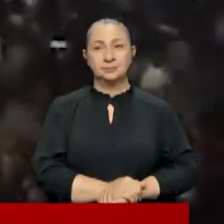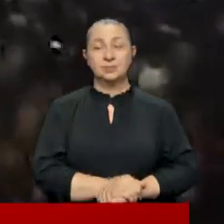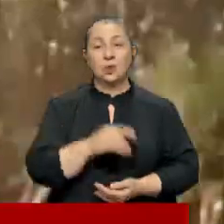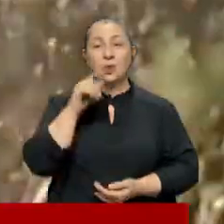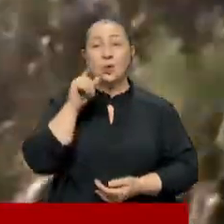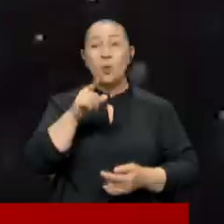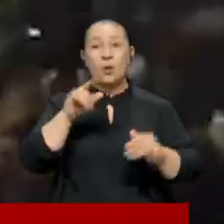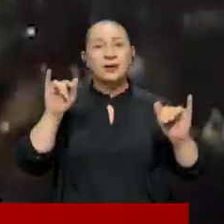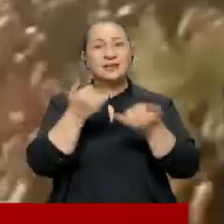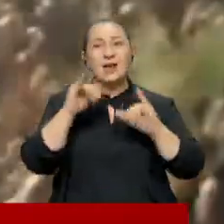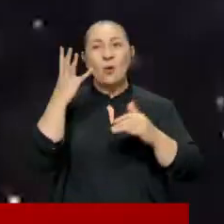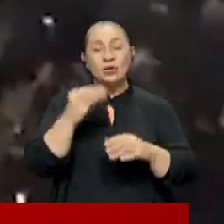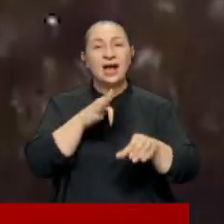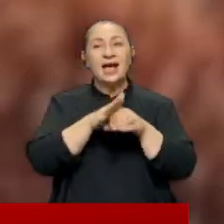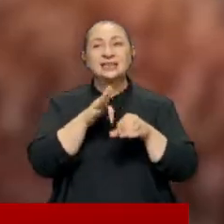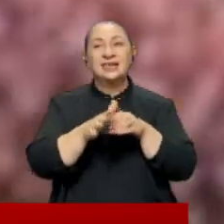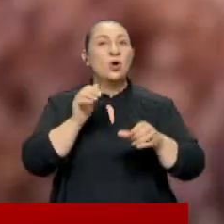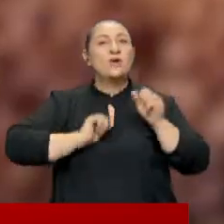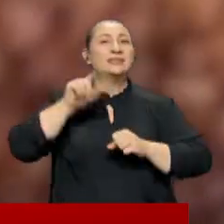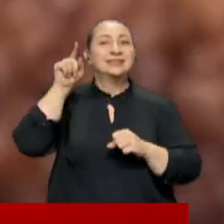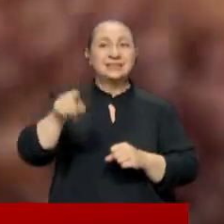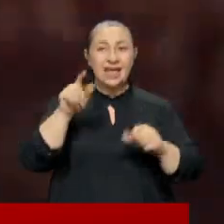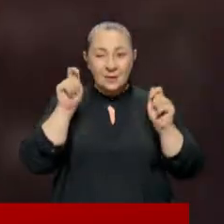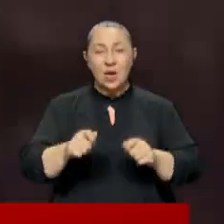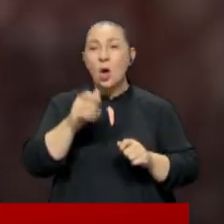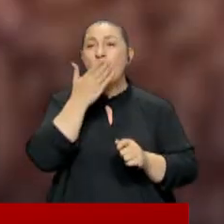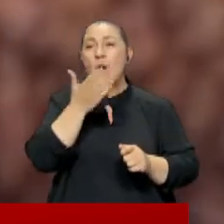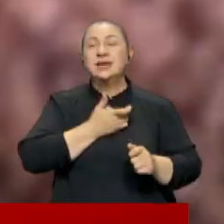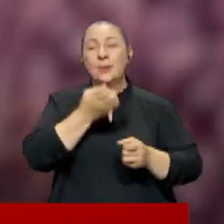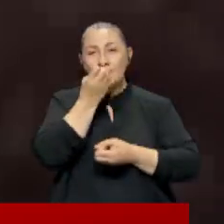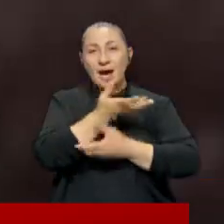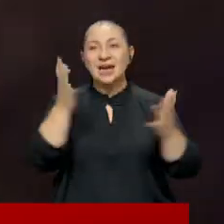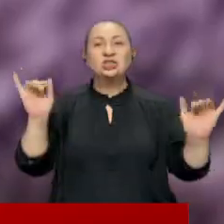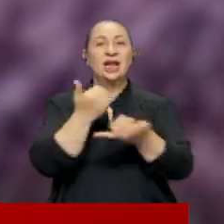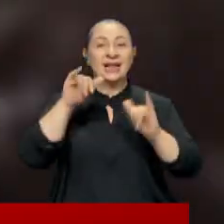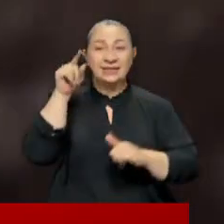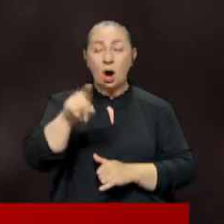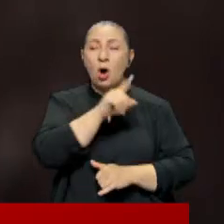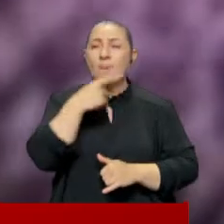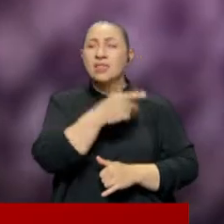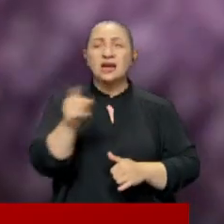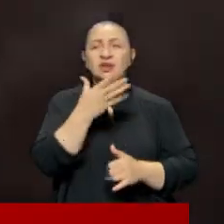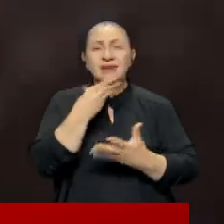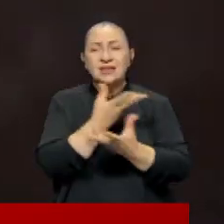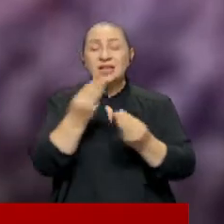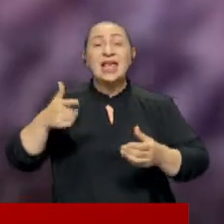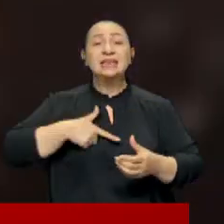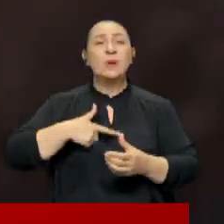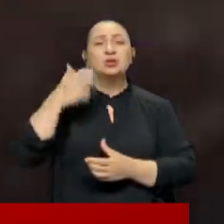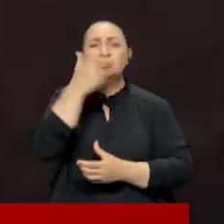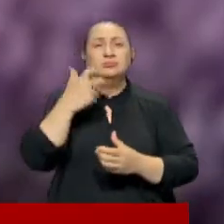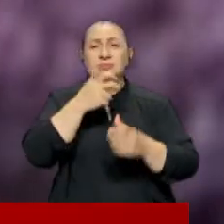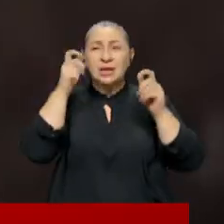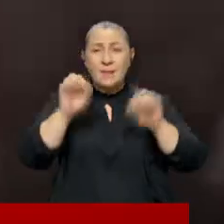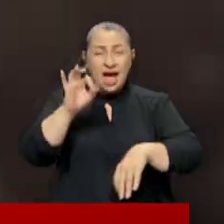ODTÜ şenliklerinde olduğu gibi Kayseri Erciyes Üniversitesi'nin düzenlediği öğrenci bahar şenliklerinde de on binlerce gencin İzmir Marşı'nı